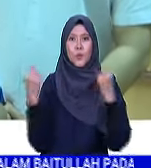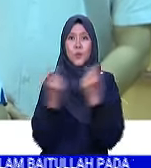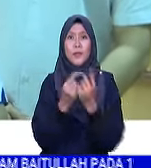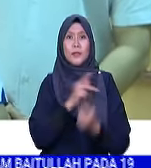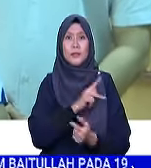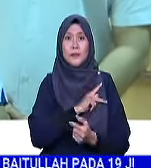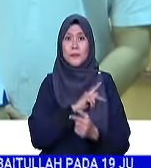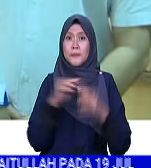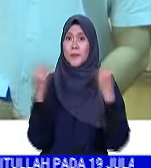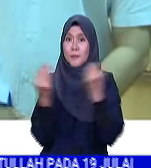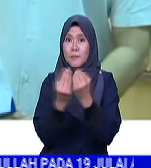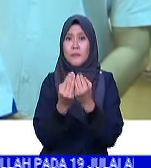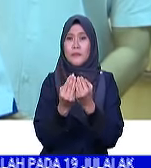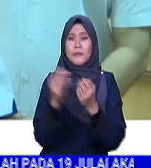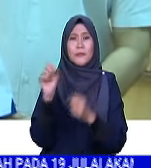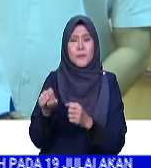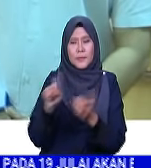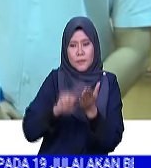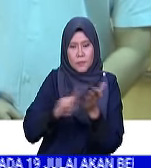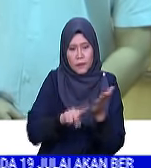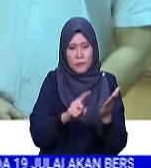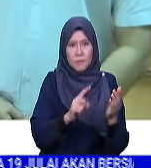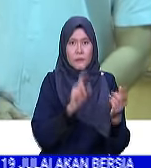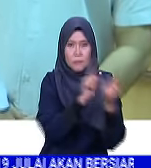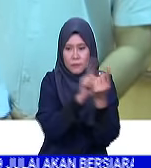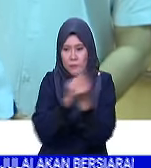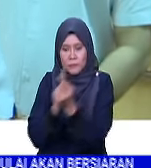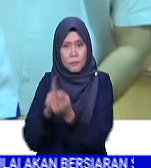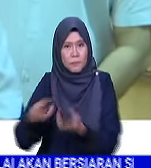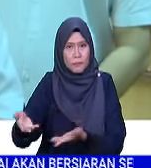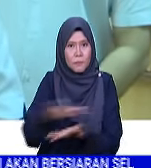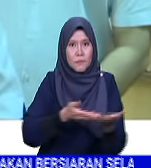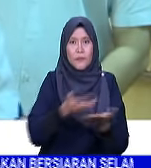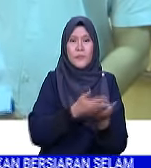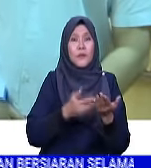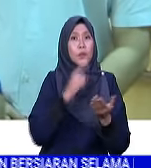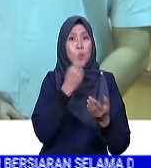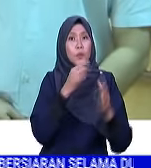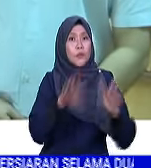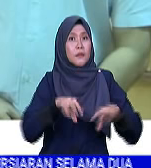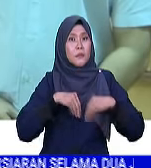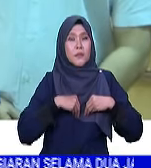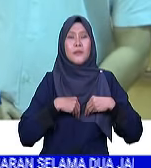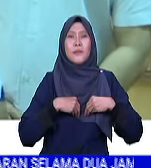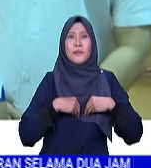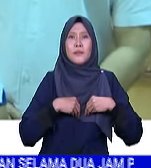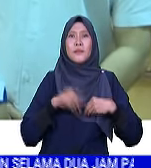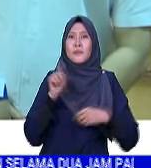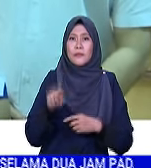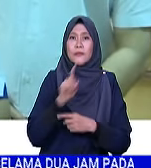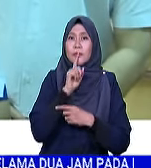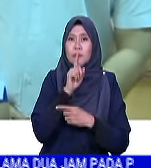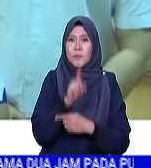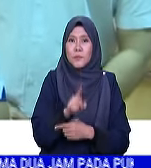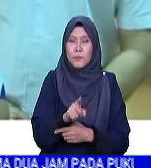ketua masyarakat yang boleh kita rujuk kepada mereka, beberapa anak-anak buah mereka yang bakal menerima ini. Kita pastikan